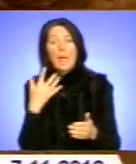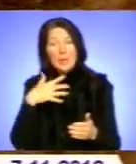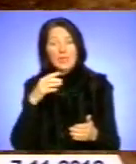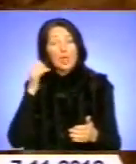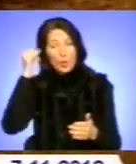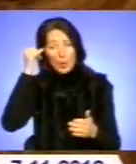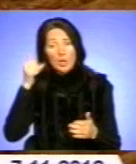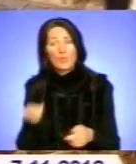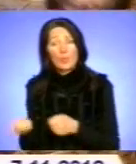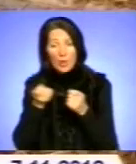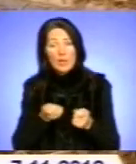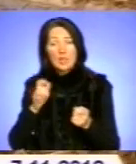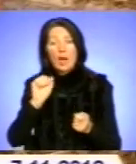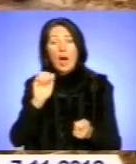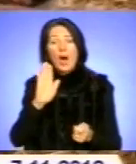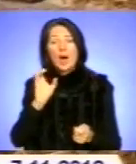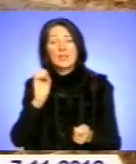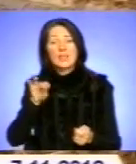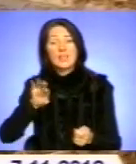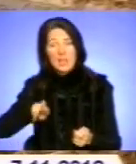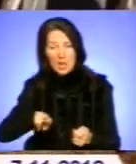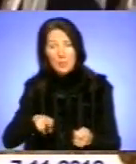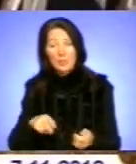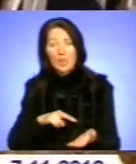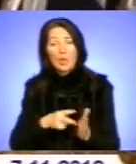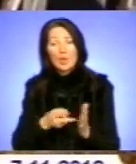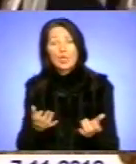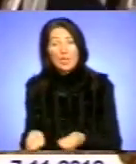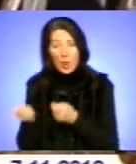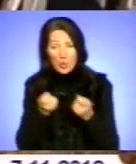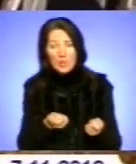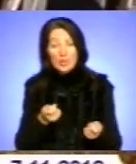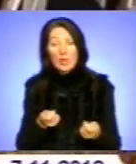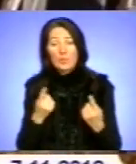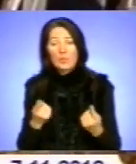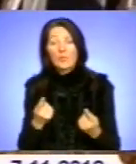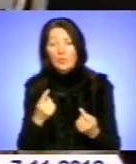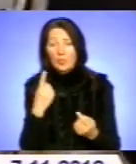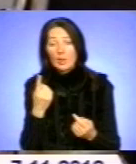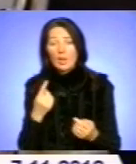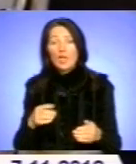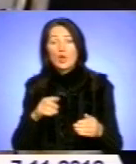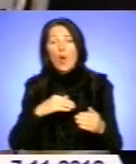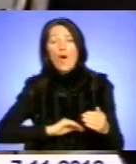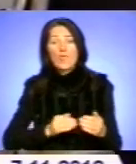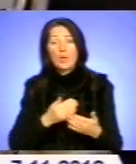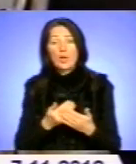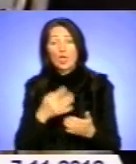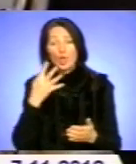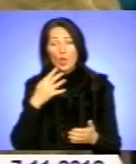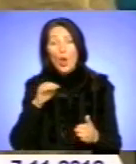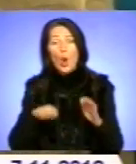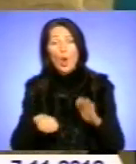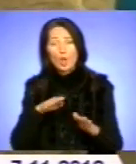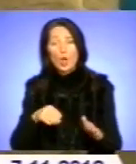саме Австрії. Згодом обіцяють доставити сюди ще стільки ж, бо потужність першого пускового комплексу ферми 540 тонн молока на рік. А